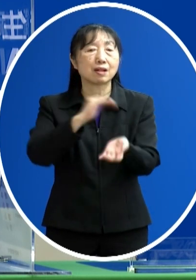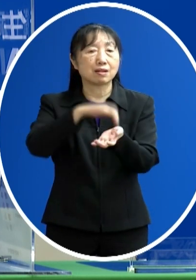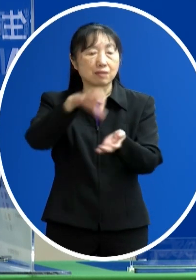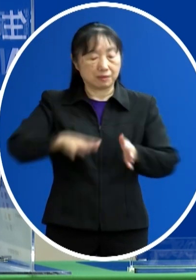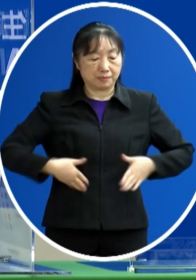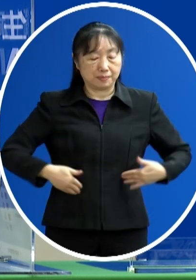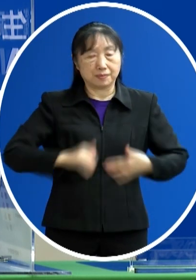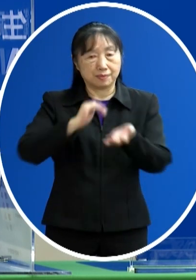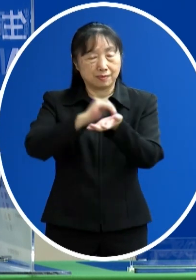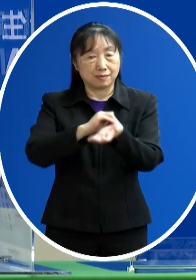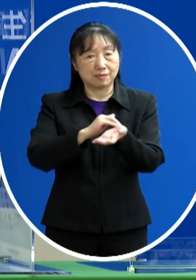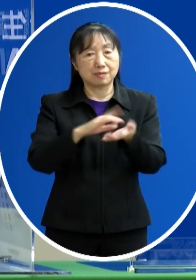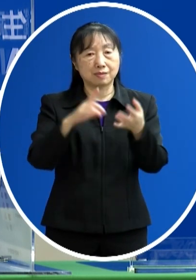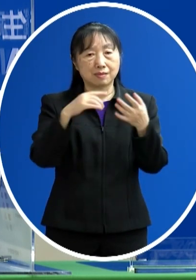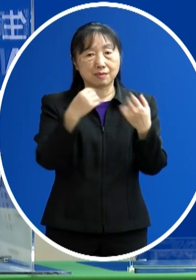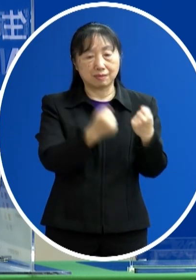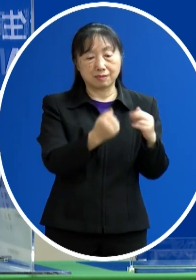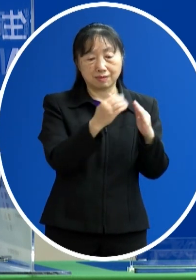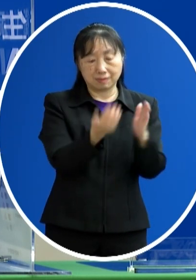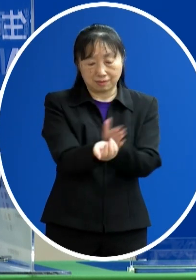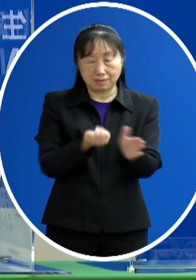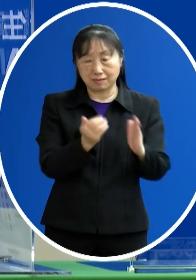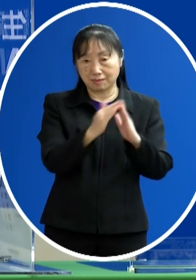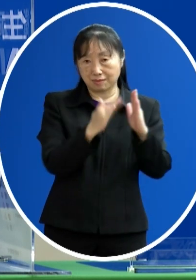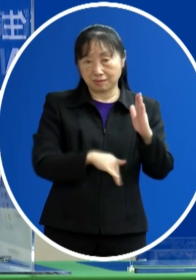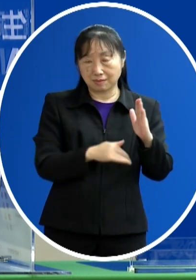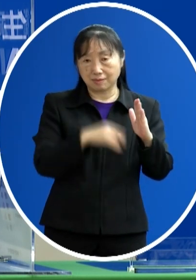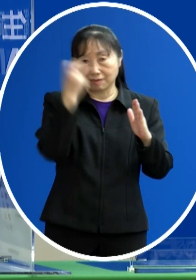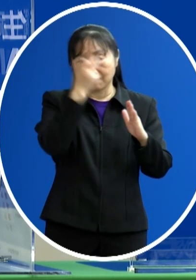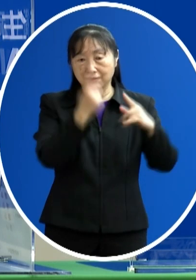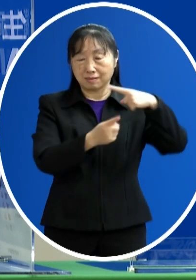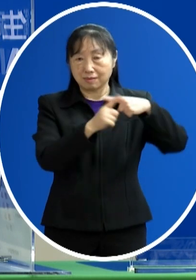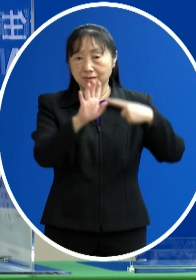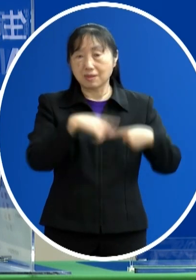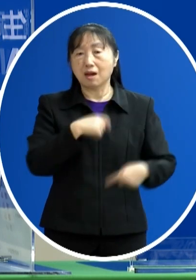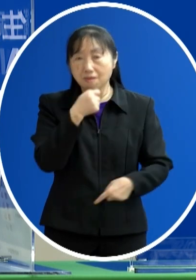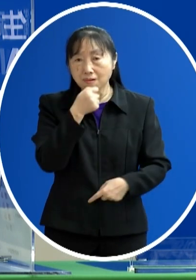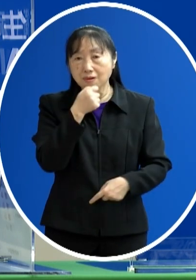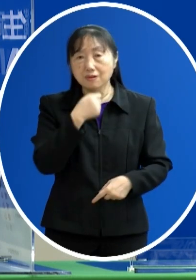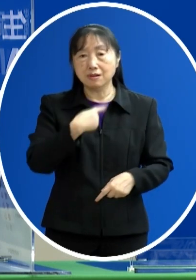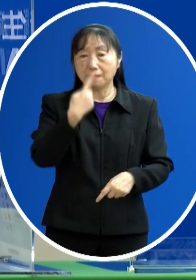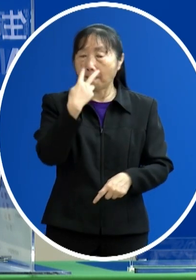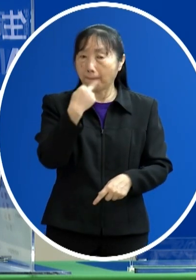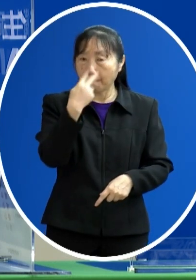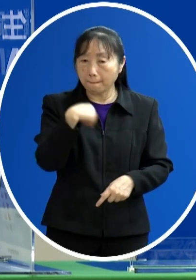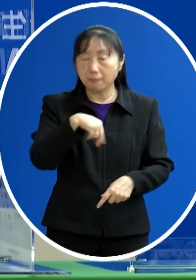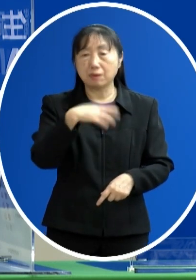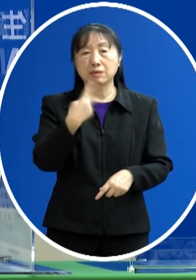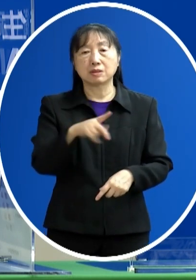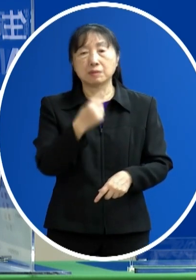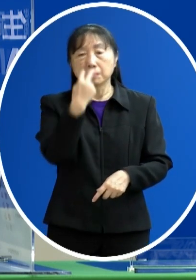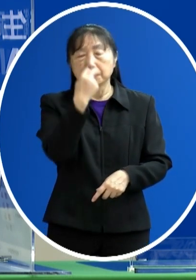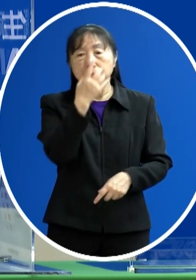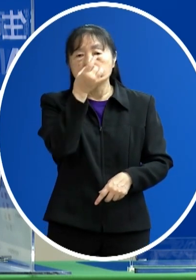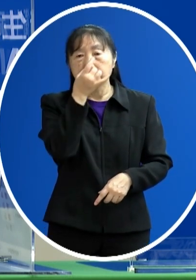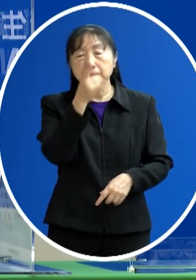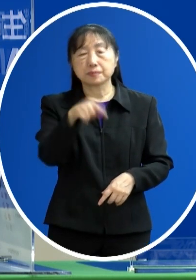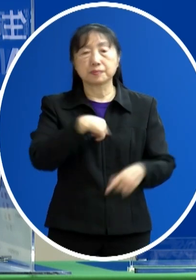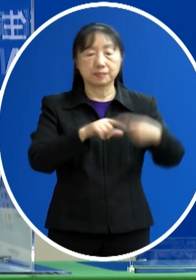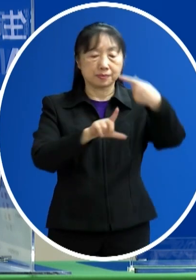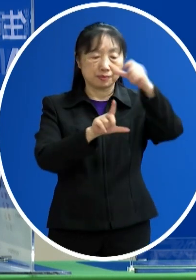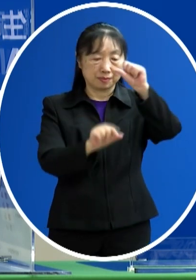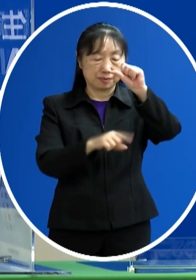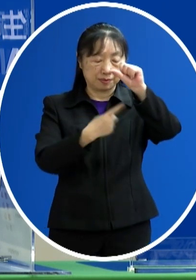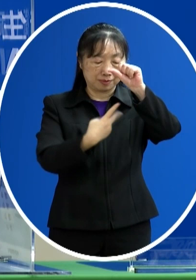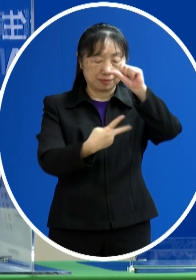哈，那时候在家里面已经有咽快筛阳，而且有咳嗽、流鼻水、鼻塞这些症状哈。那5月12号下午